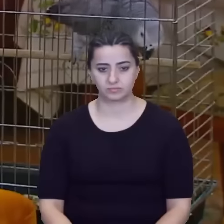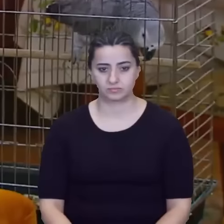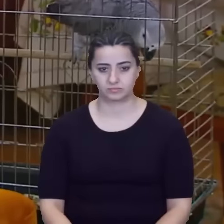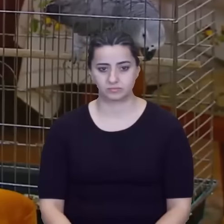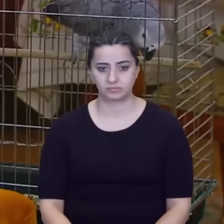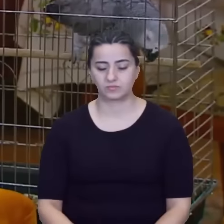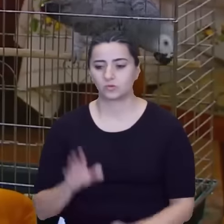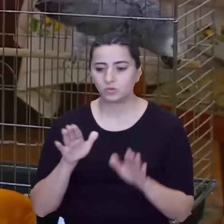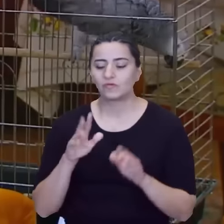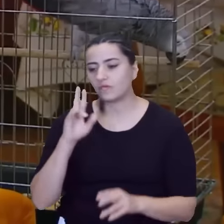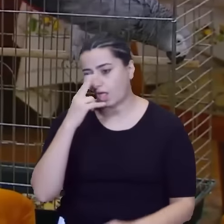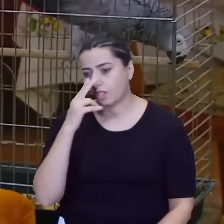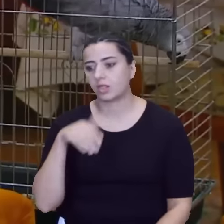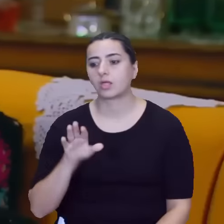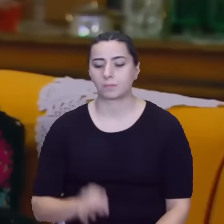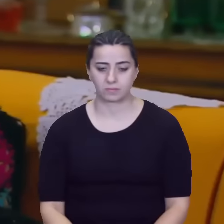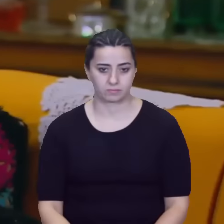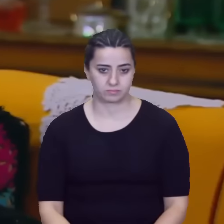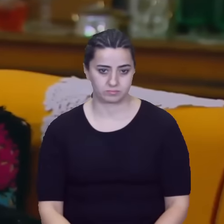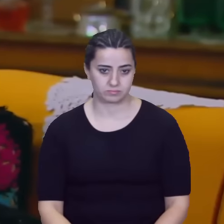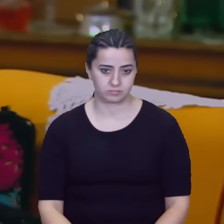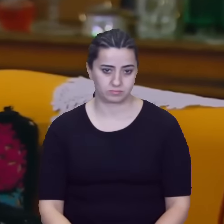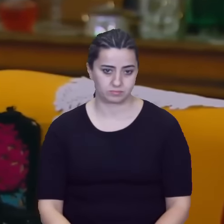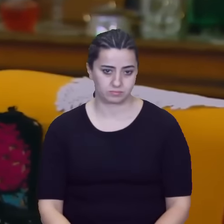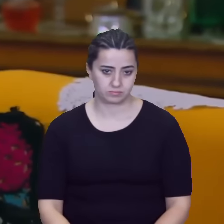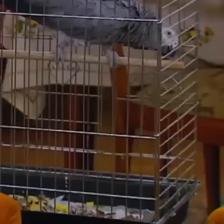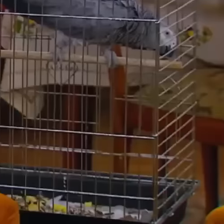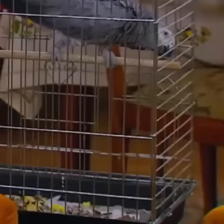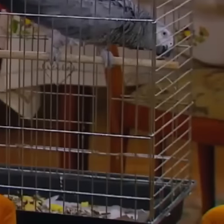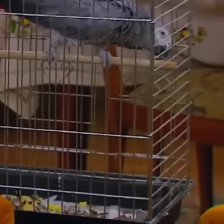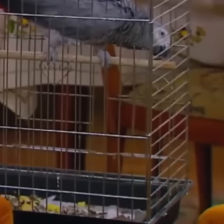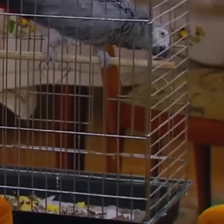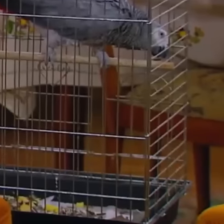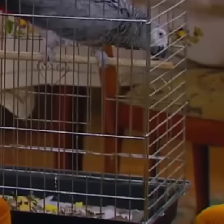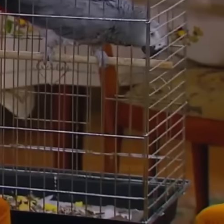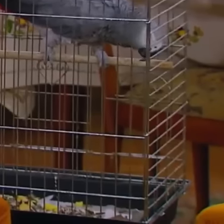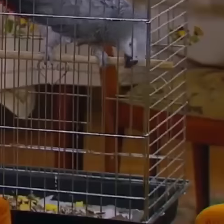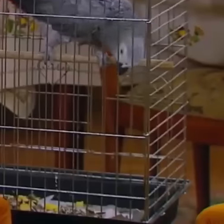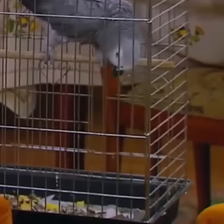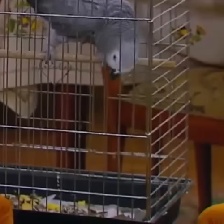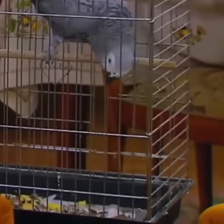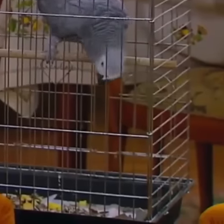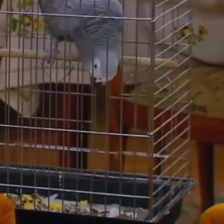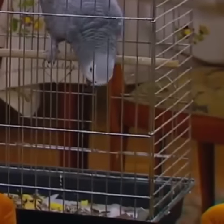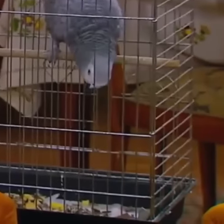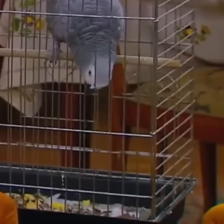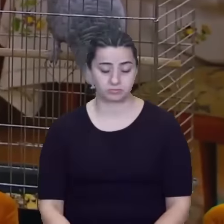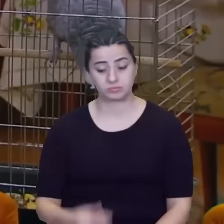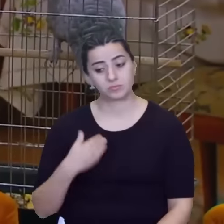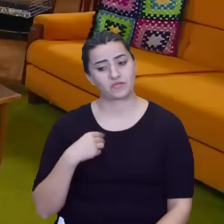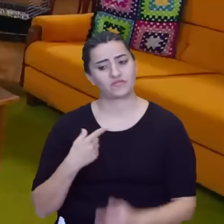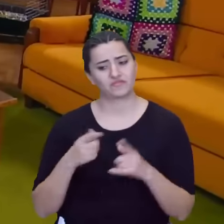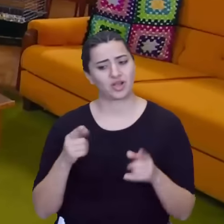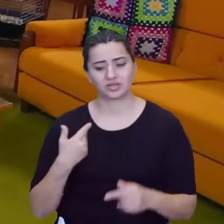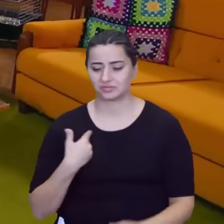de kuşa bu kadar bağlanma. Nazlı'nın kaygıyla şaşkınca suratı düşüyor. Ya başkaymışım diye